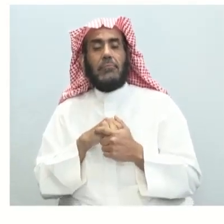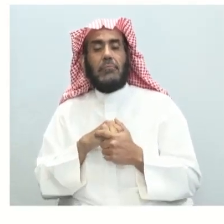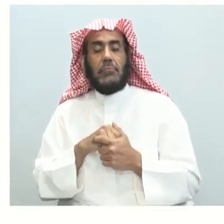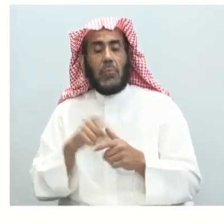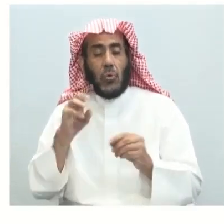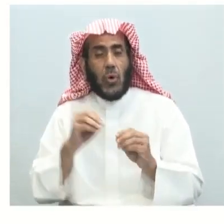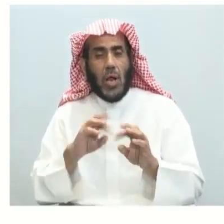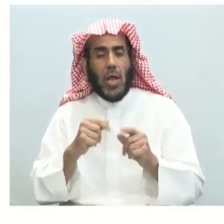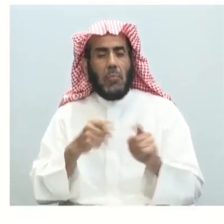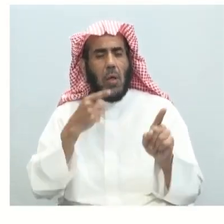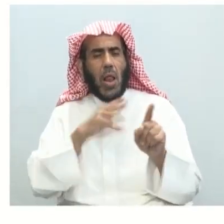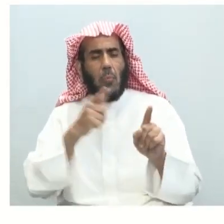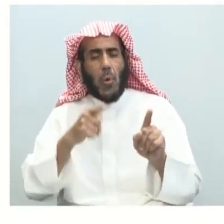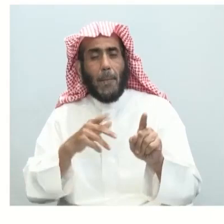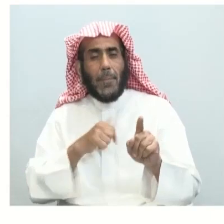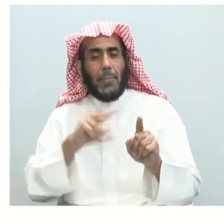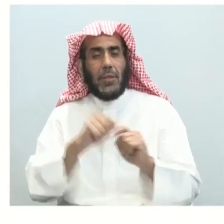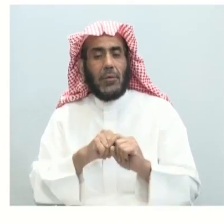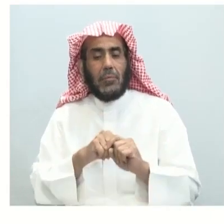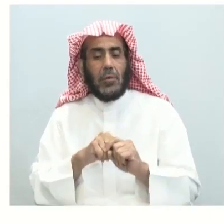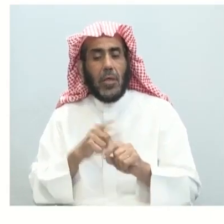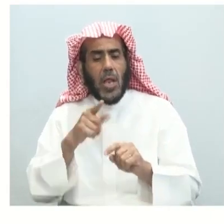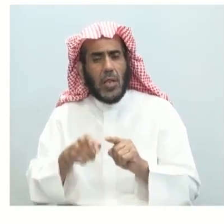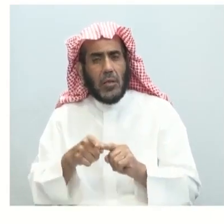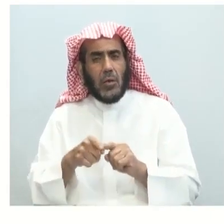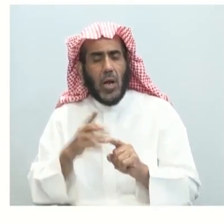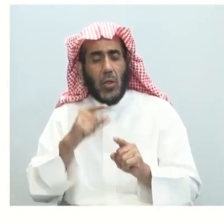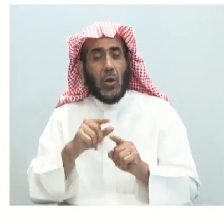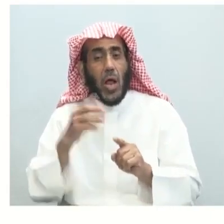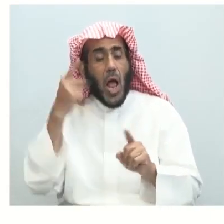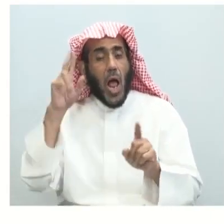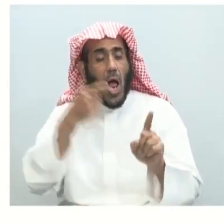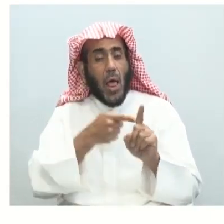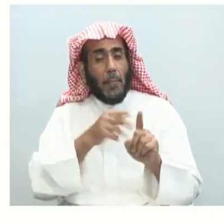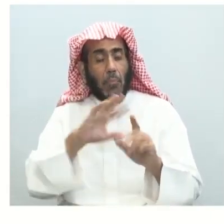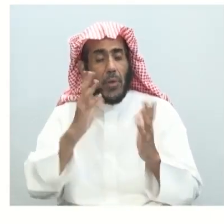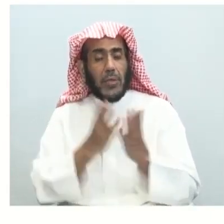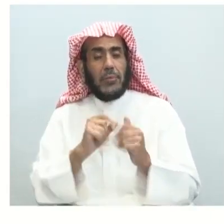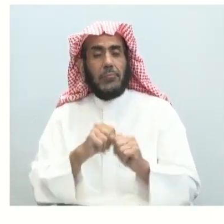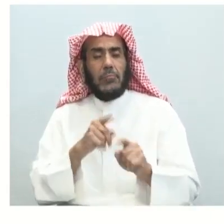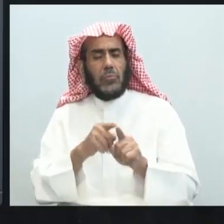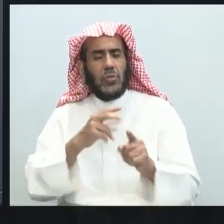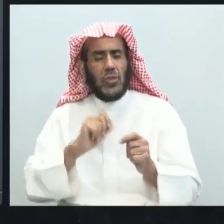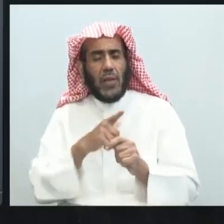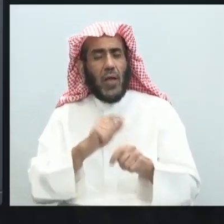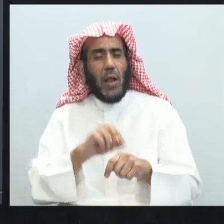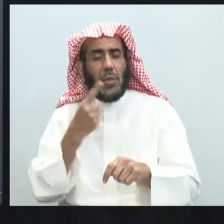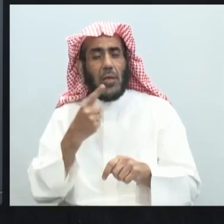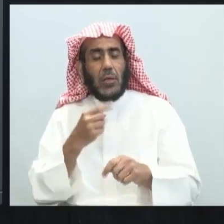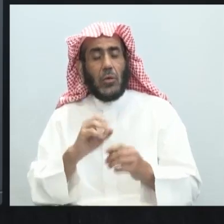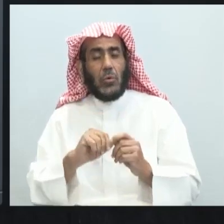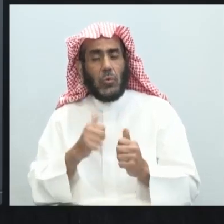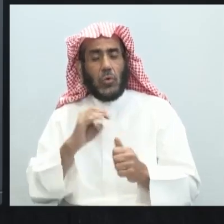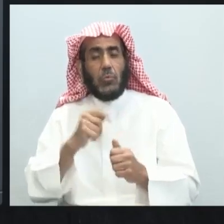اذكر علما لكل مما ياتي اذا الان نذكر علم لكل مما ياتي سريعا في اقل من دقيقه